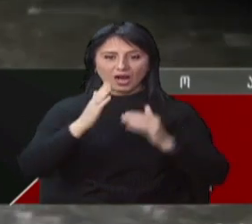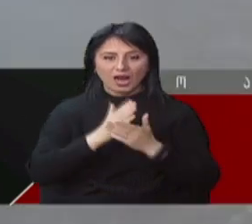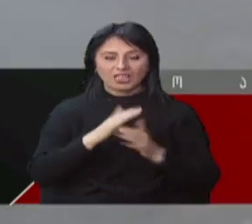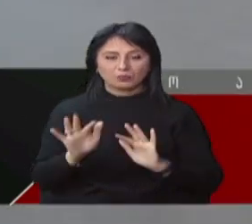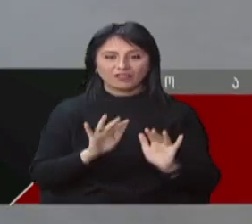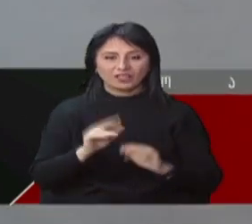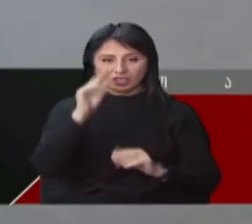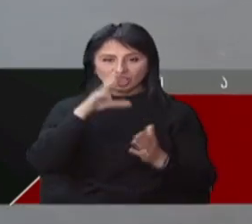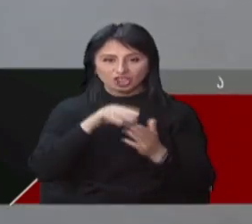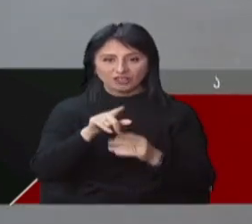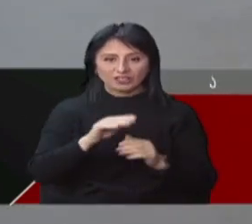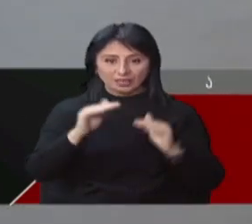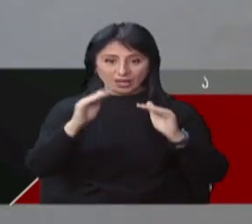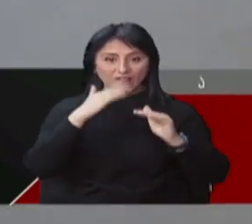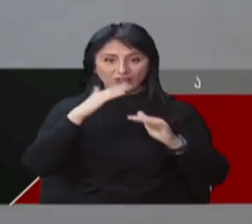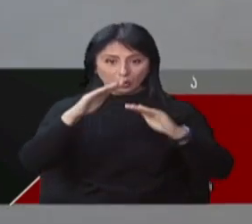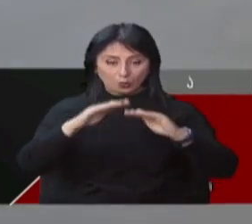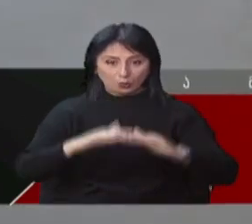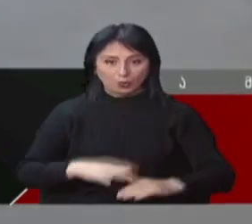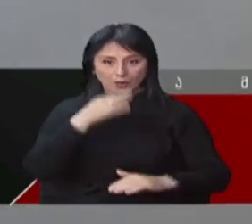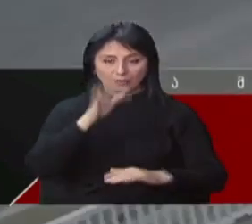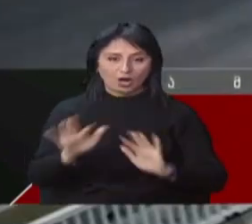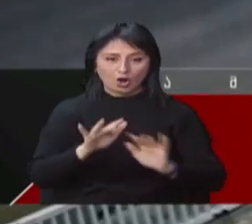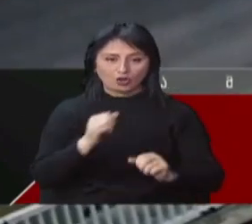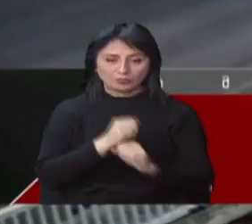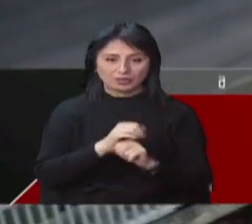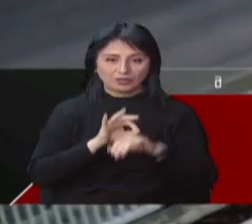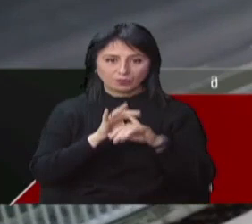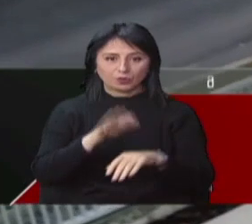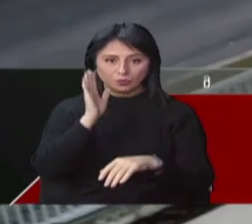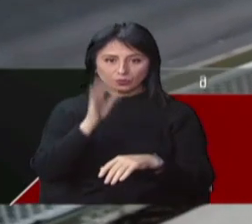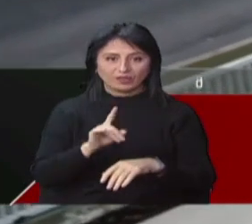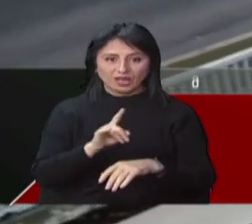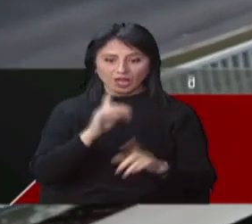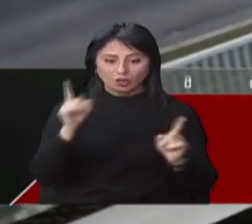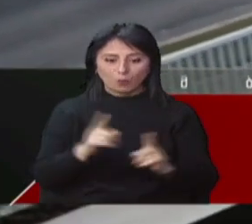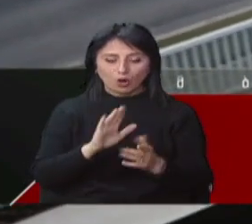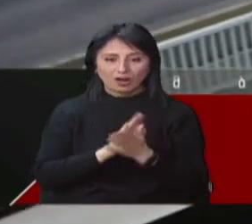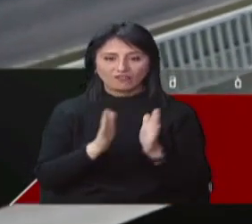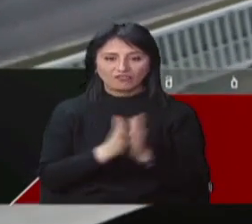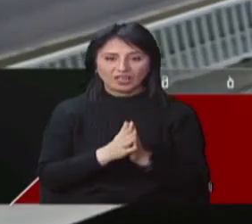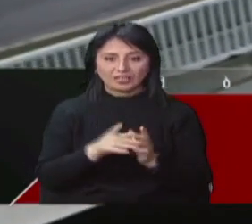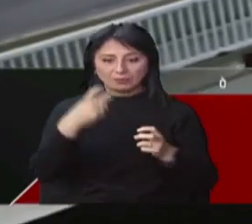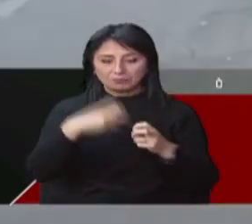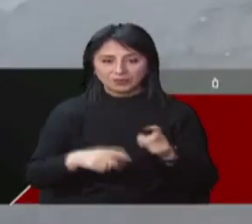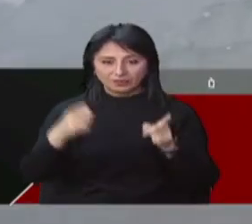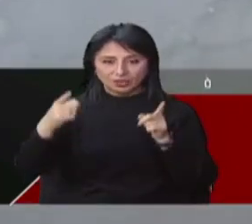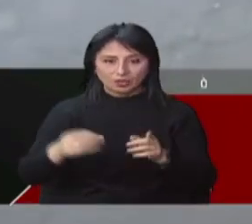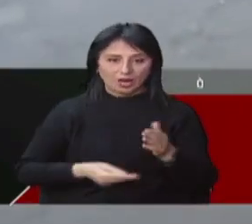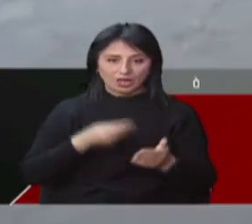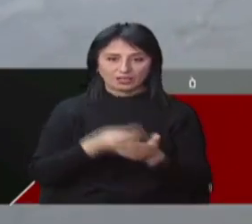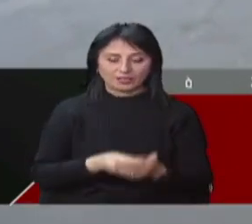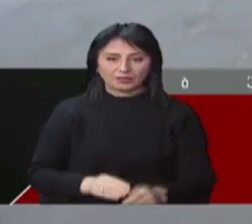არსებული ვითარების შესწავლა მისი დაწევისთანავე დაიწყება და შესაბამისი ღონისძიებების გატარება მოხდება, რათა უმოკლეს ვადებში მოხდეს დაზიანებული ბურჯის